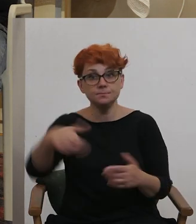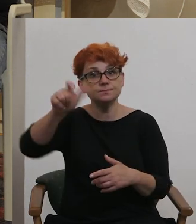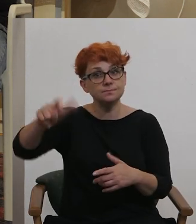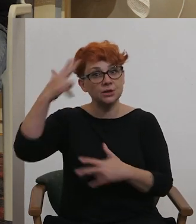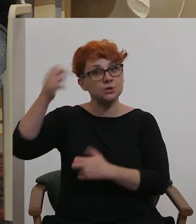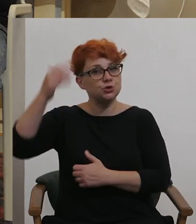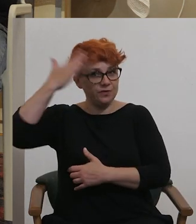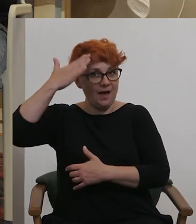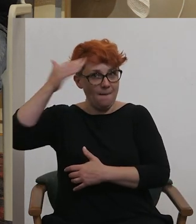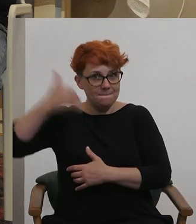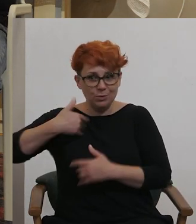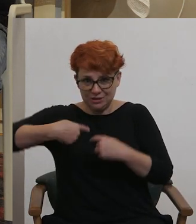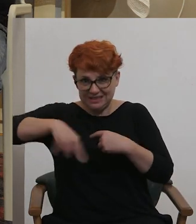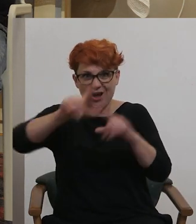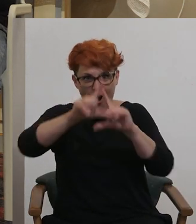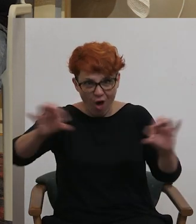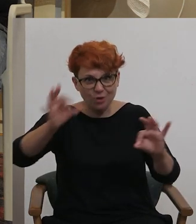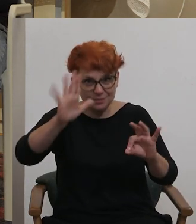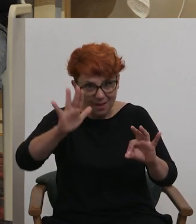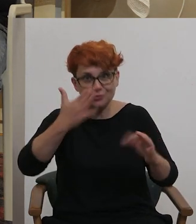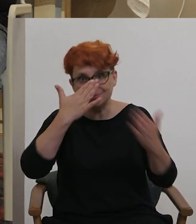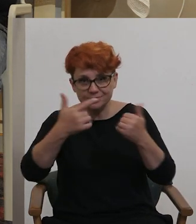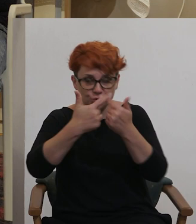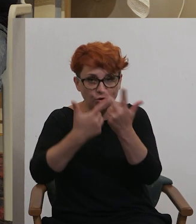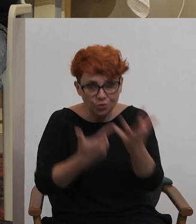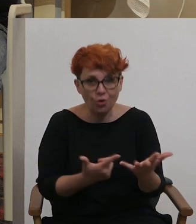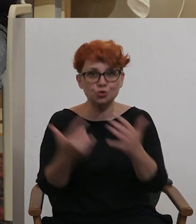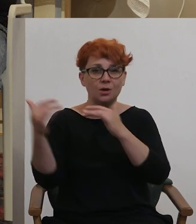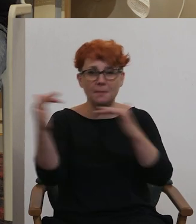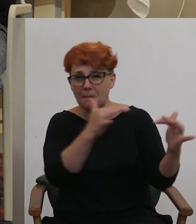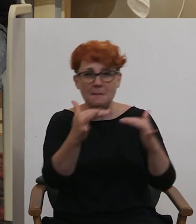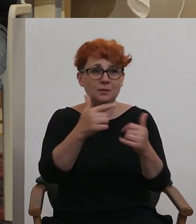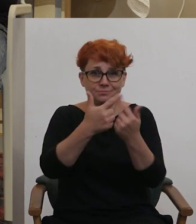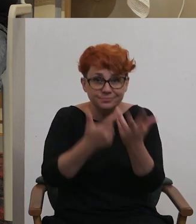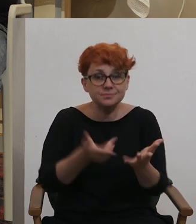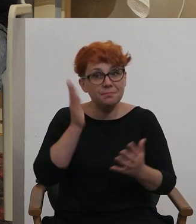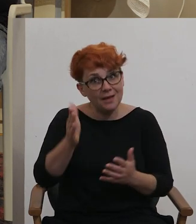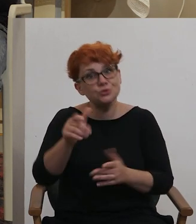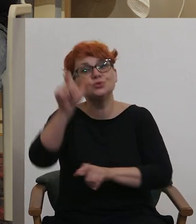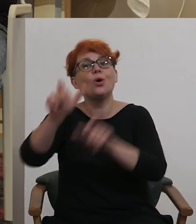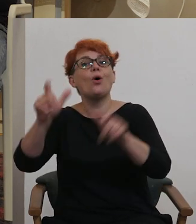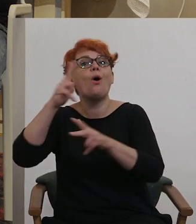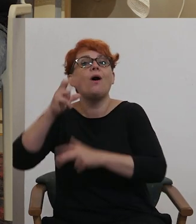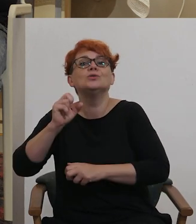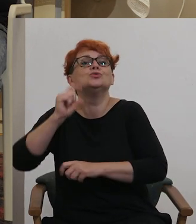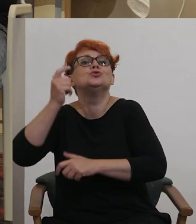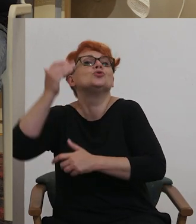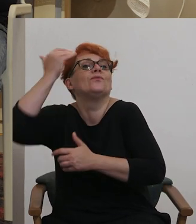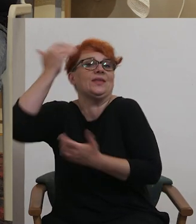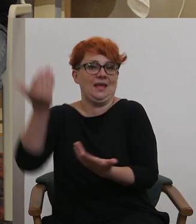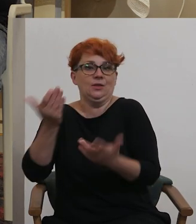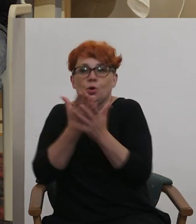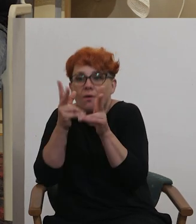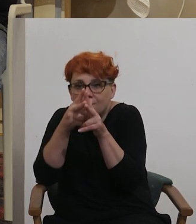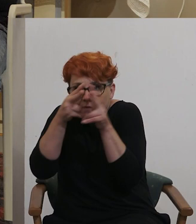czeka, jest tak będzie wyglądało, że ta wojna na tym froncie tak wygląda. Czy oni widzieli tylko fragment tej